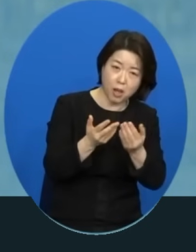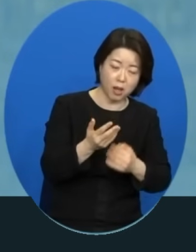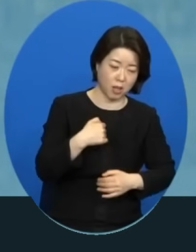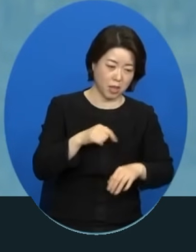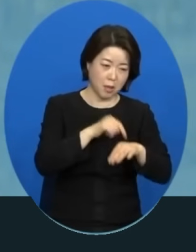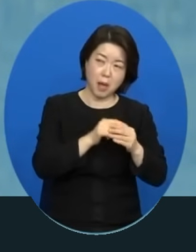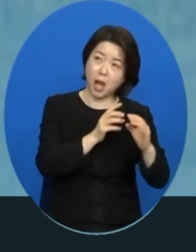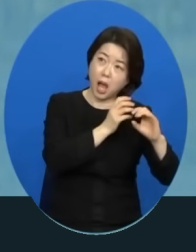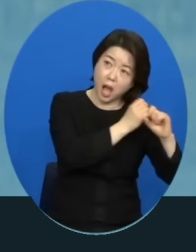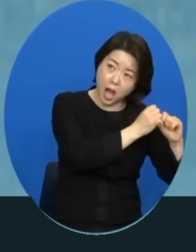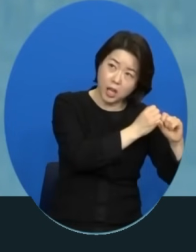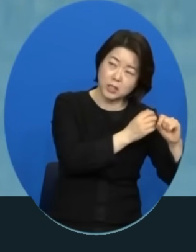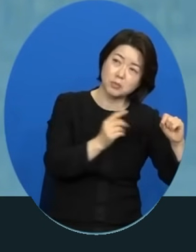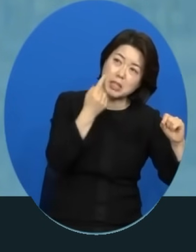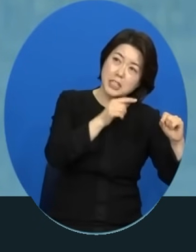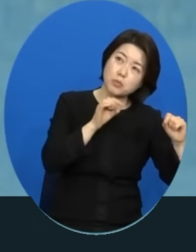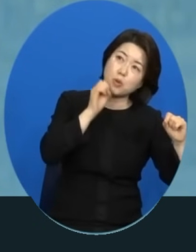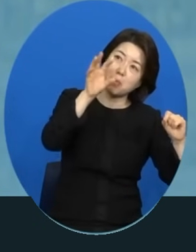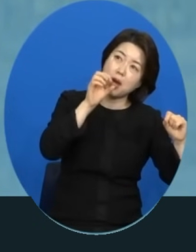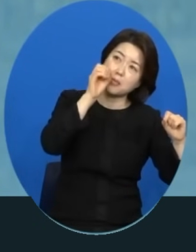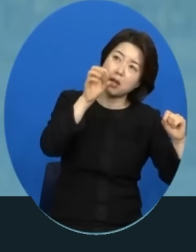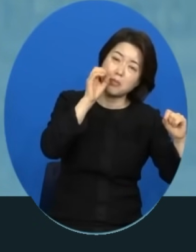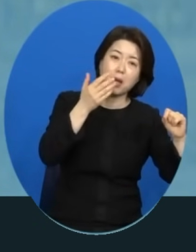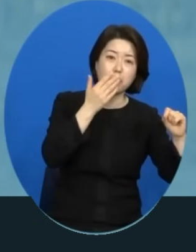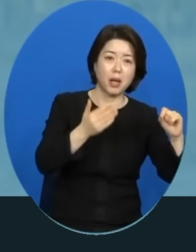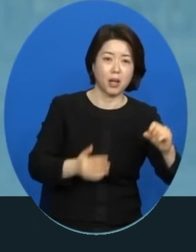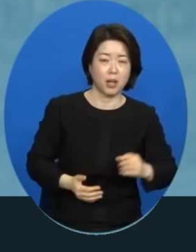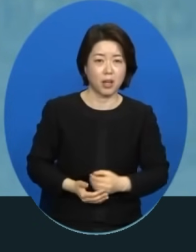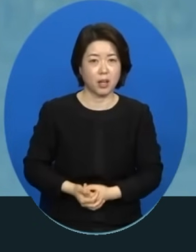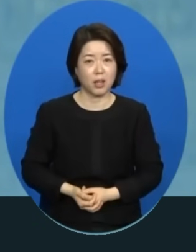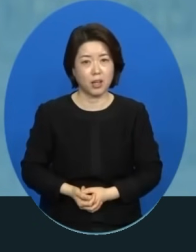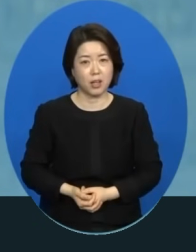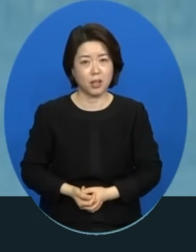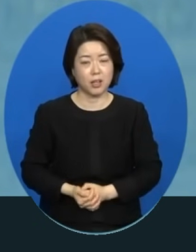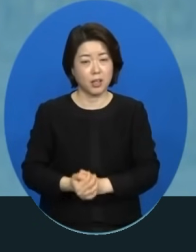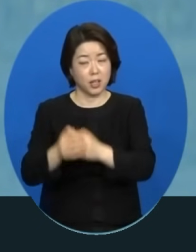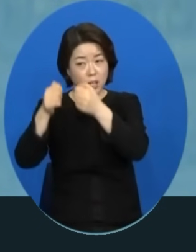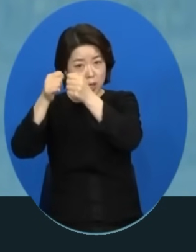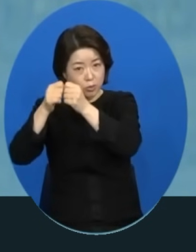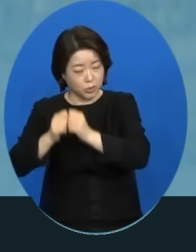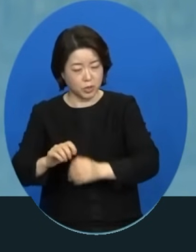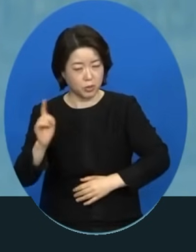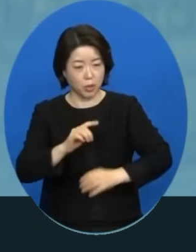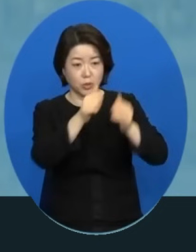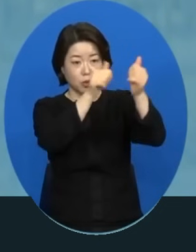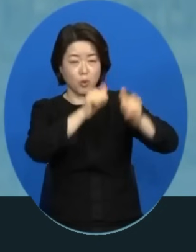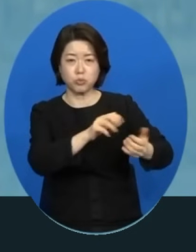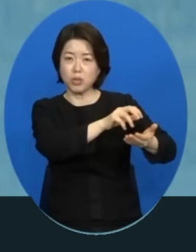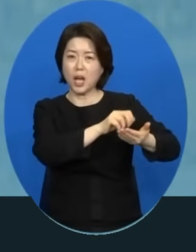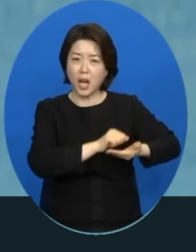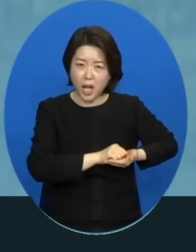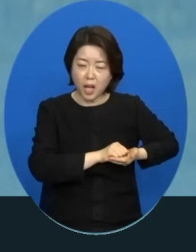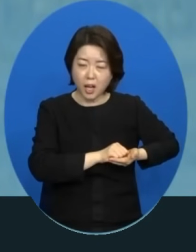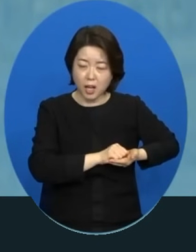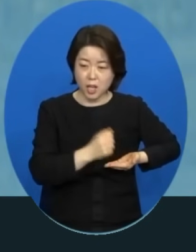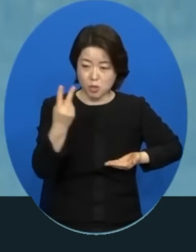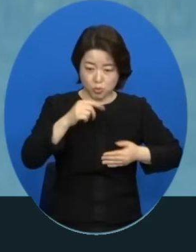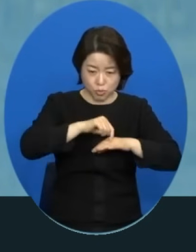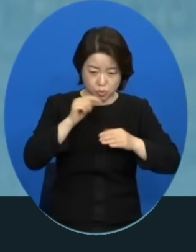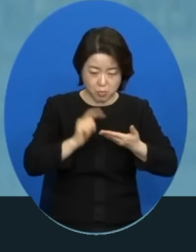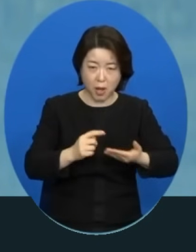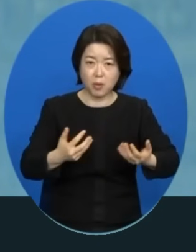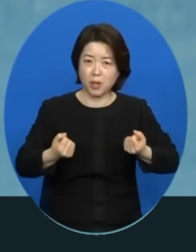있으면서 얼마든지 그럴 수 있다는 거예요. 그러면 구체적으로 어떤 우상을 품었길래 두 마음을 품었다라고